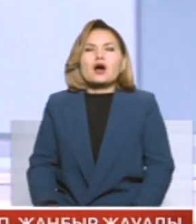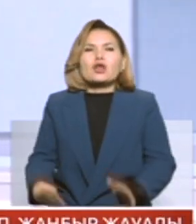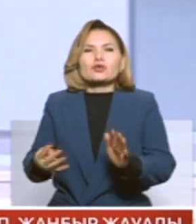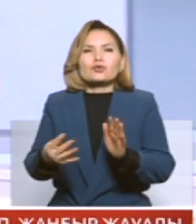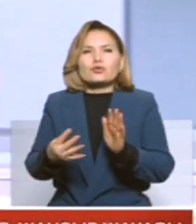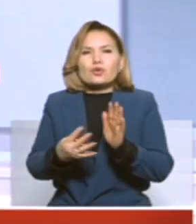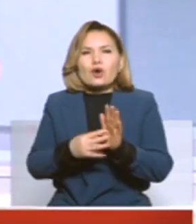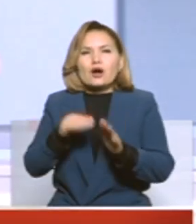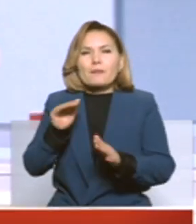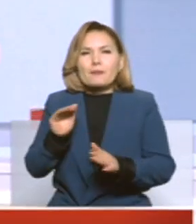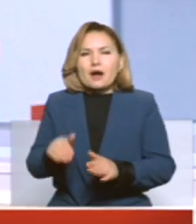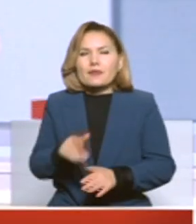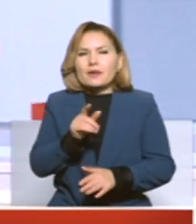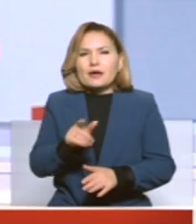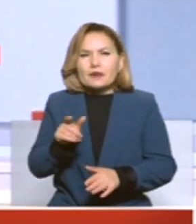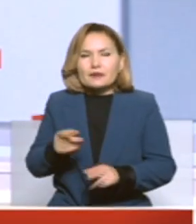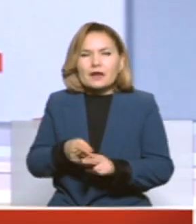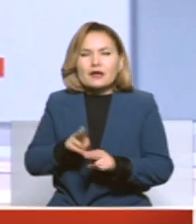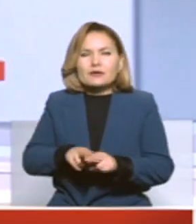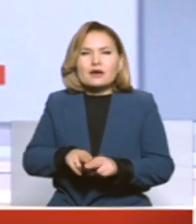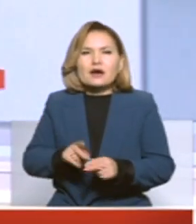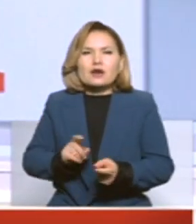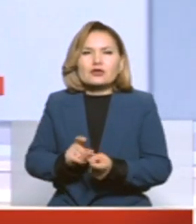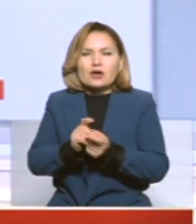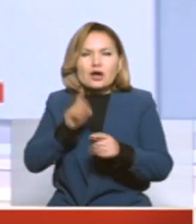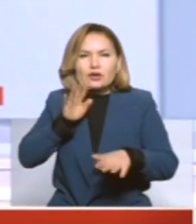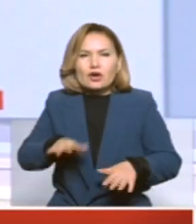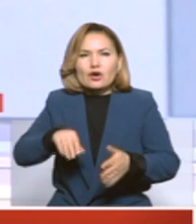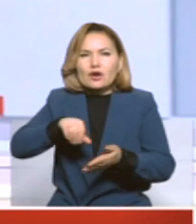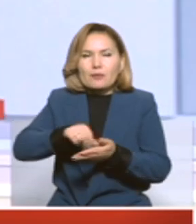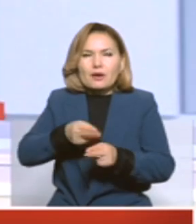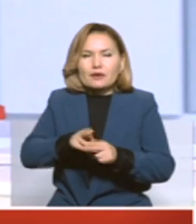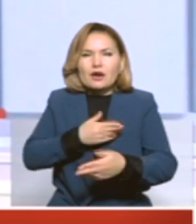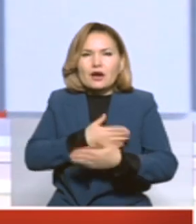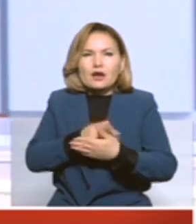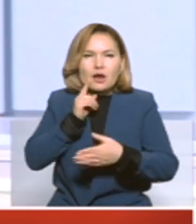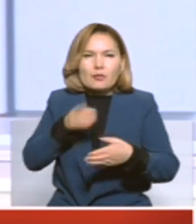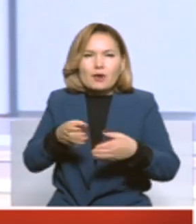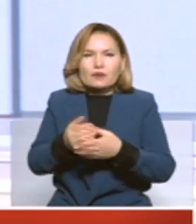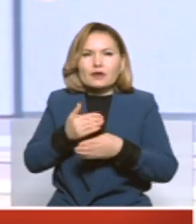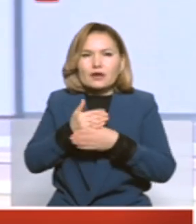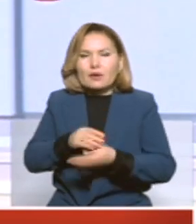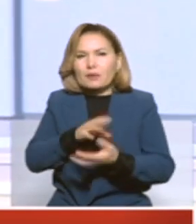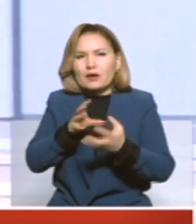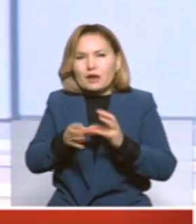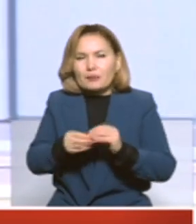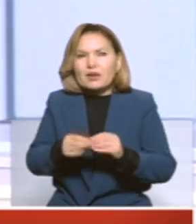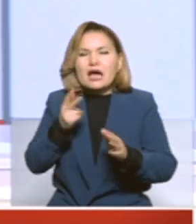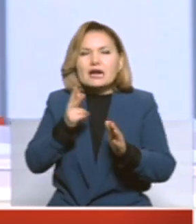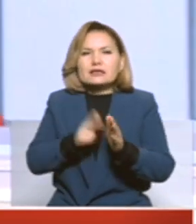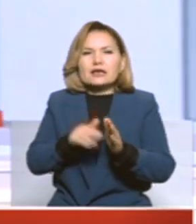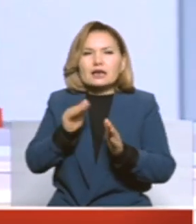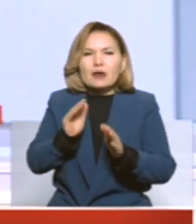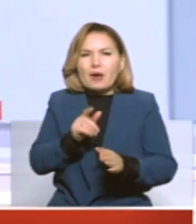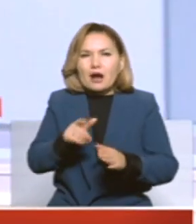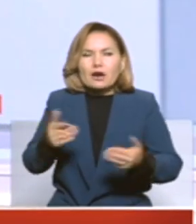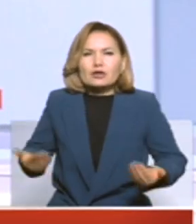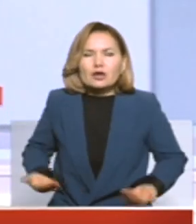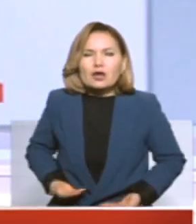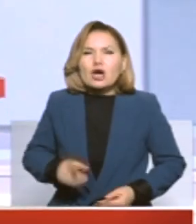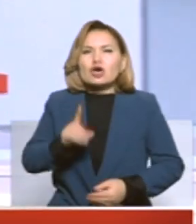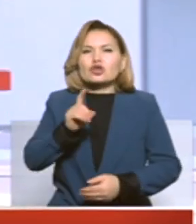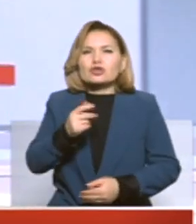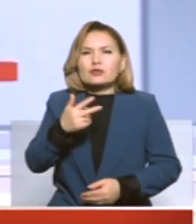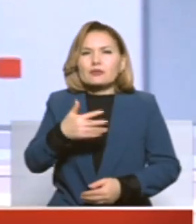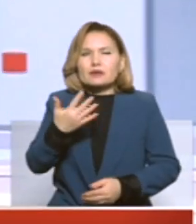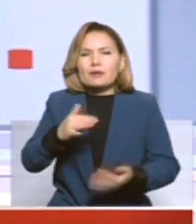Айтөте, қазір 9 мыңнан астам адам тасқынмен күресіп жатыр. Оларға еріктілер қолғабыс етуде, соның арқасында 80 мың адам тұратын